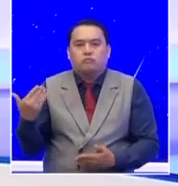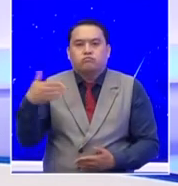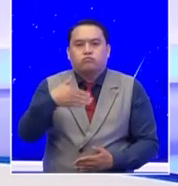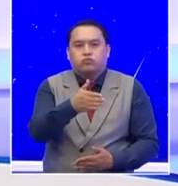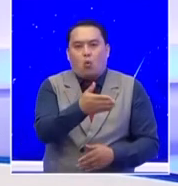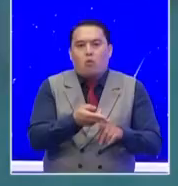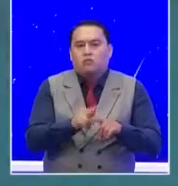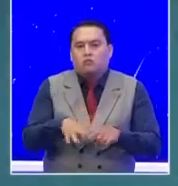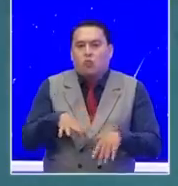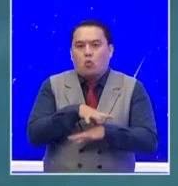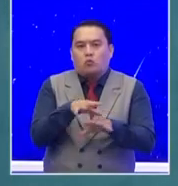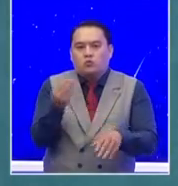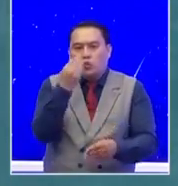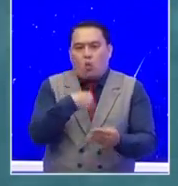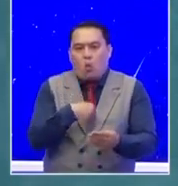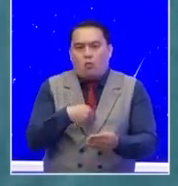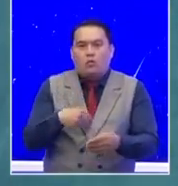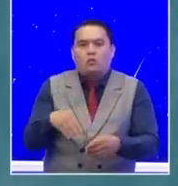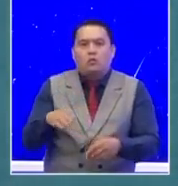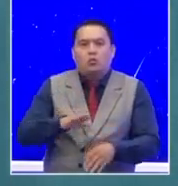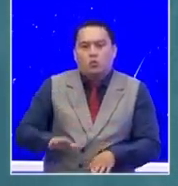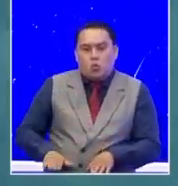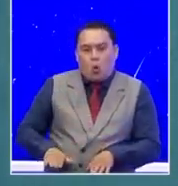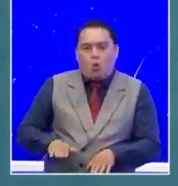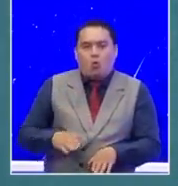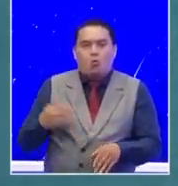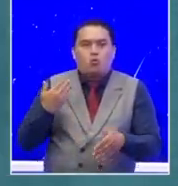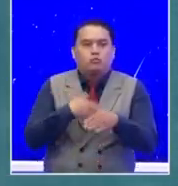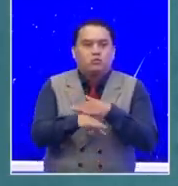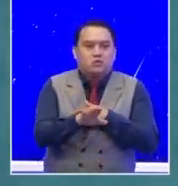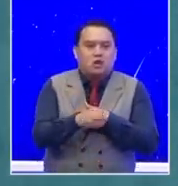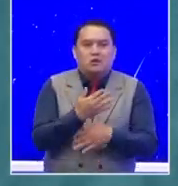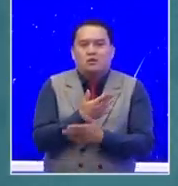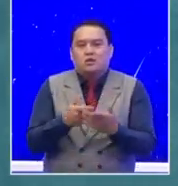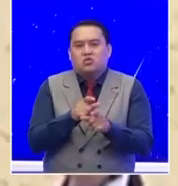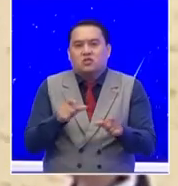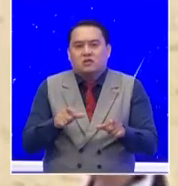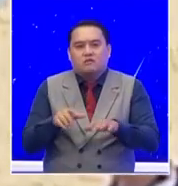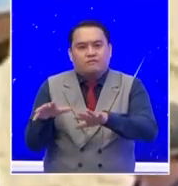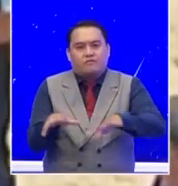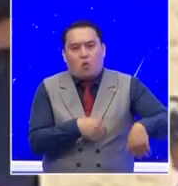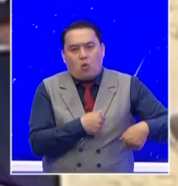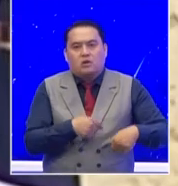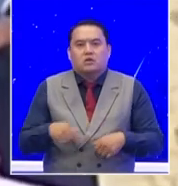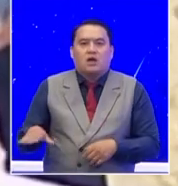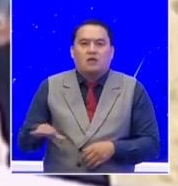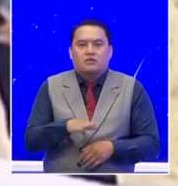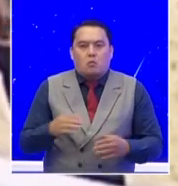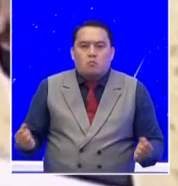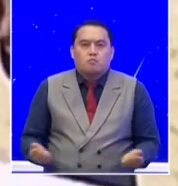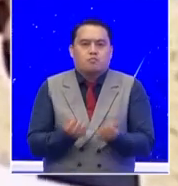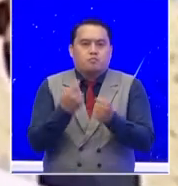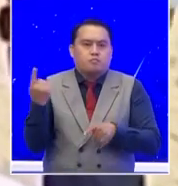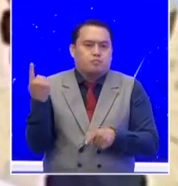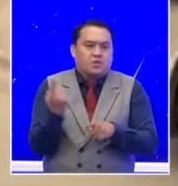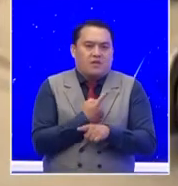местной полиции она откусила мужчине ногу и уплыла несколько человек смогли вытащить раненого на берег и оказали ему первую